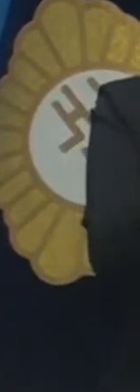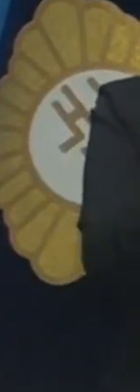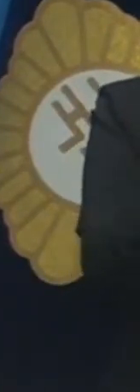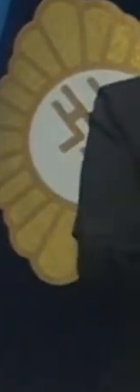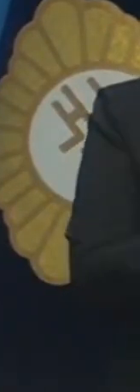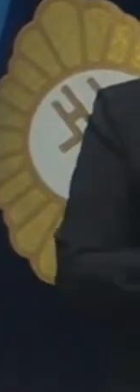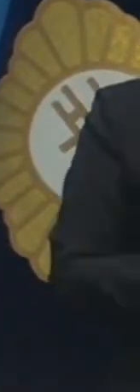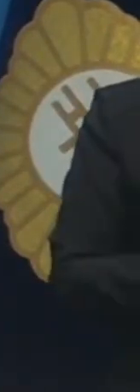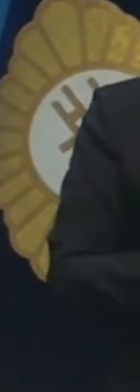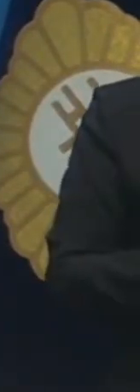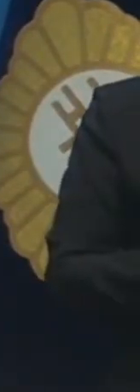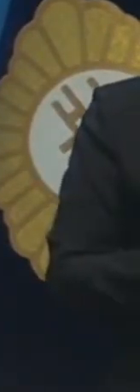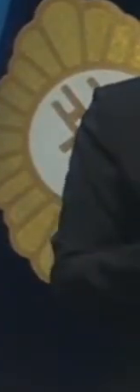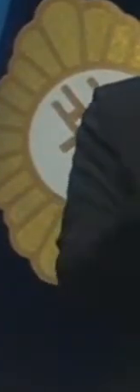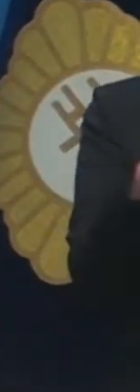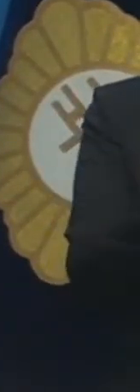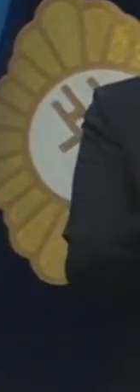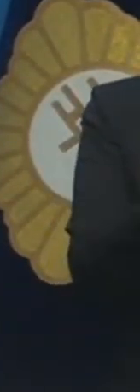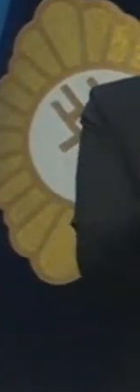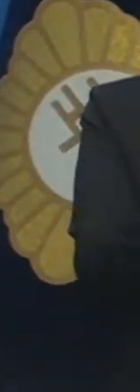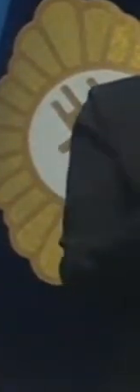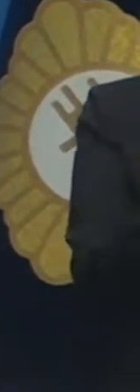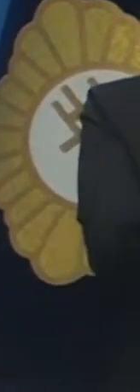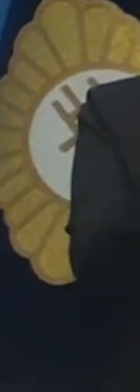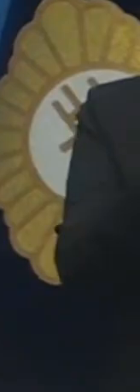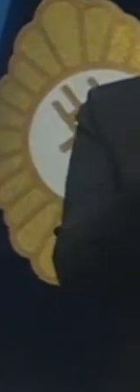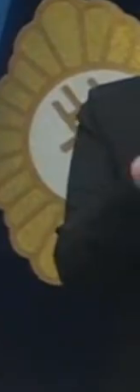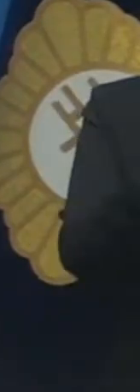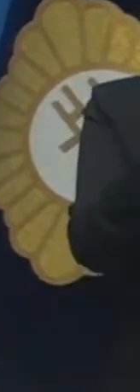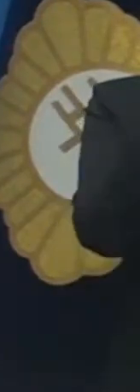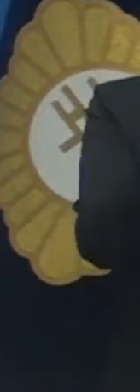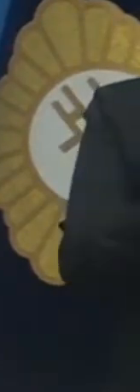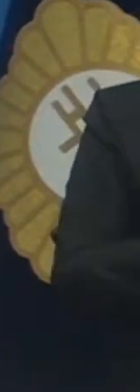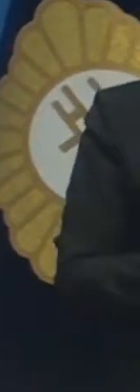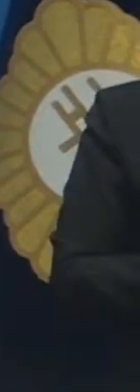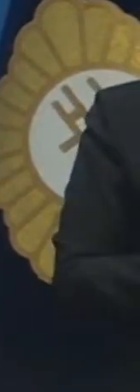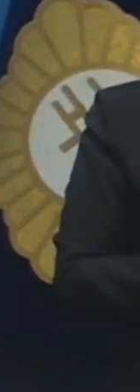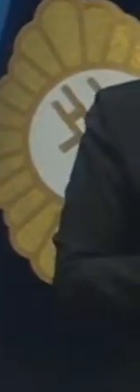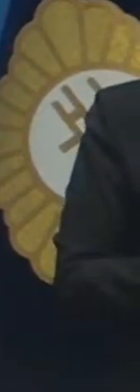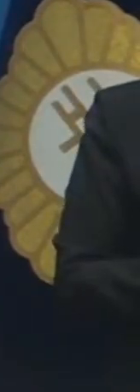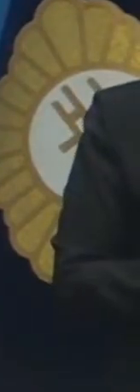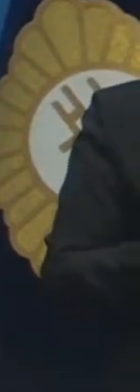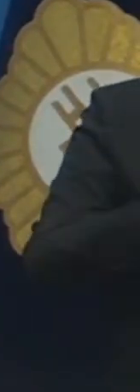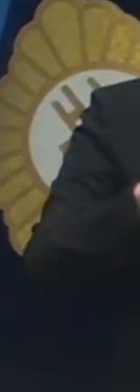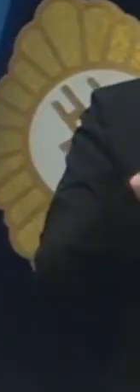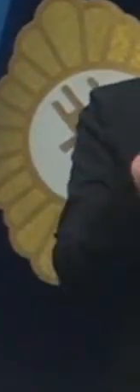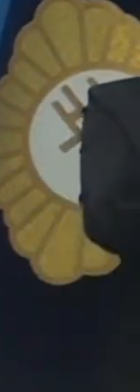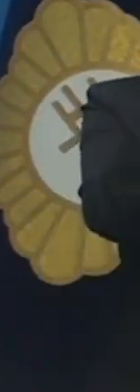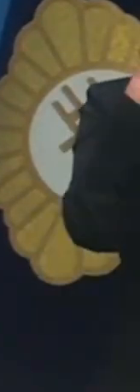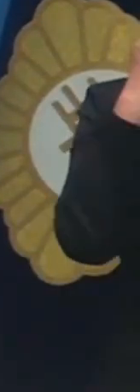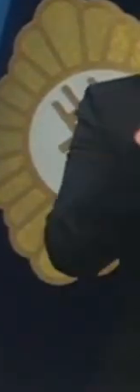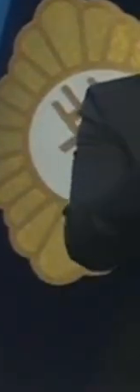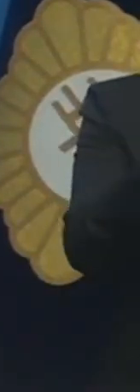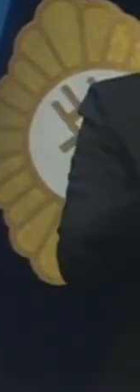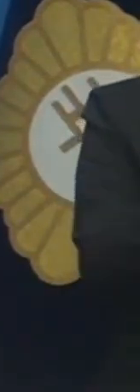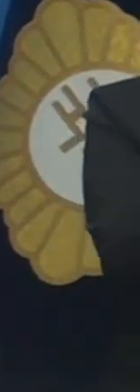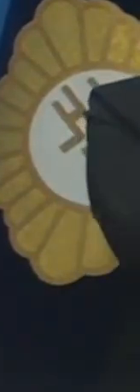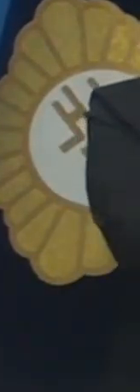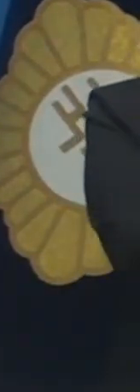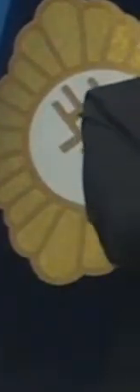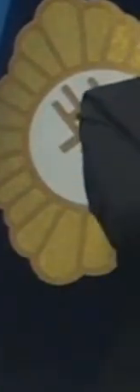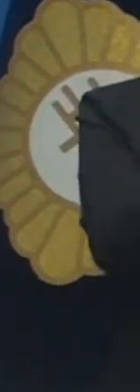전국 사학민주화 교수노조 위원장님 오셨습니다. 양성열 범학계 국민검증단 대표님